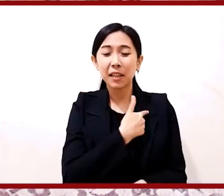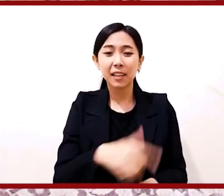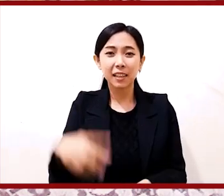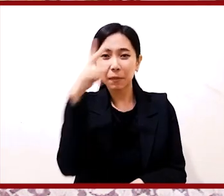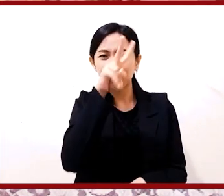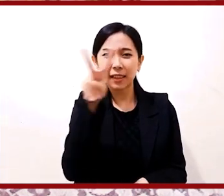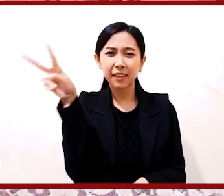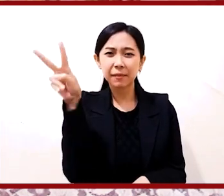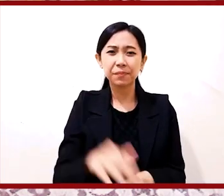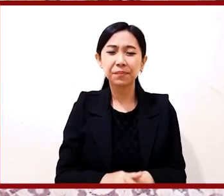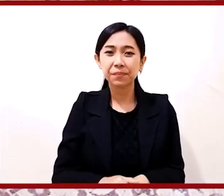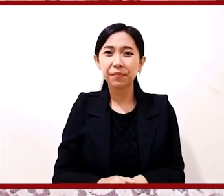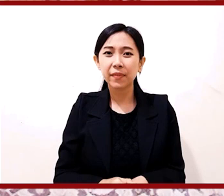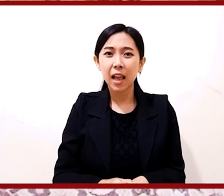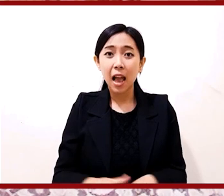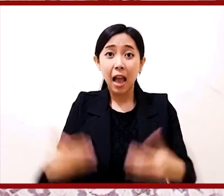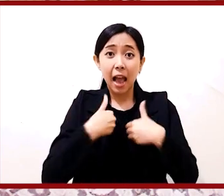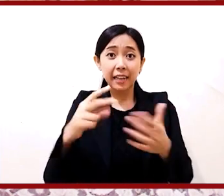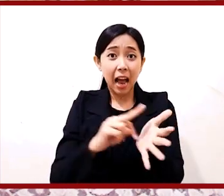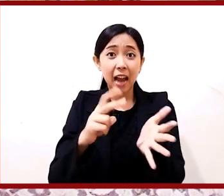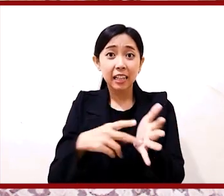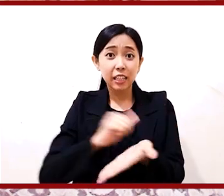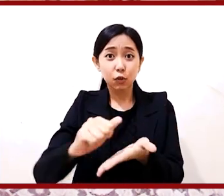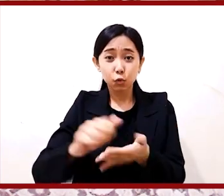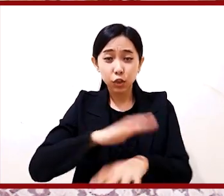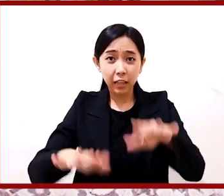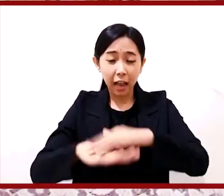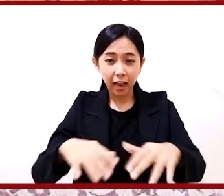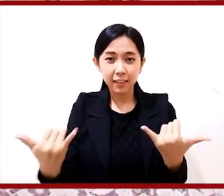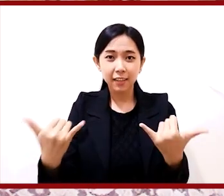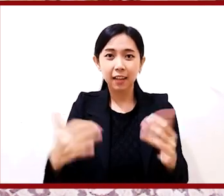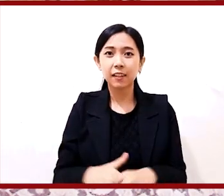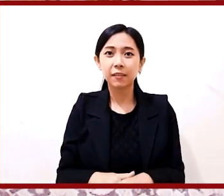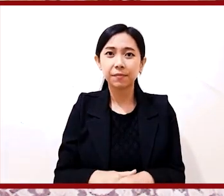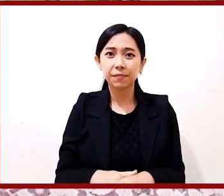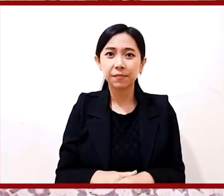kita mencoba melihat apa makna mencuci